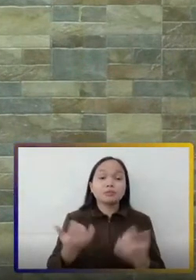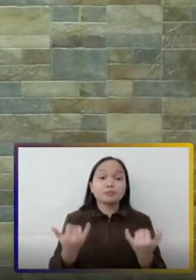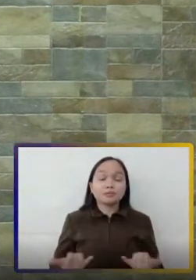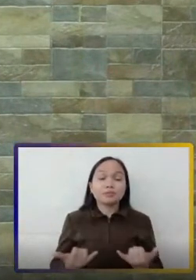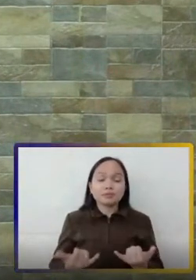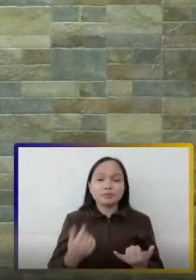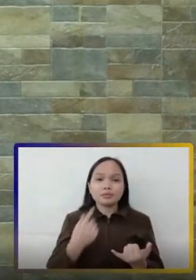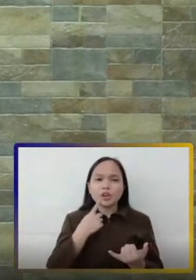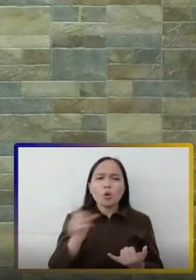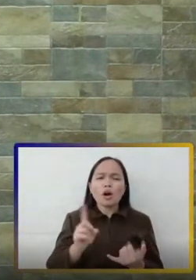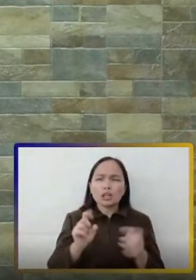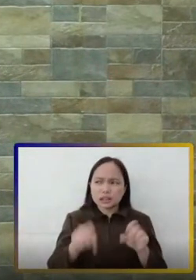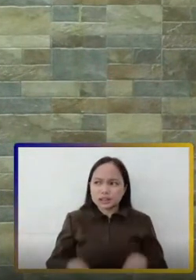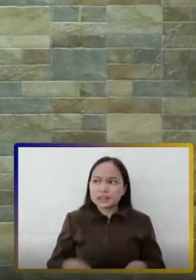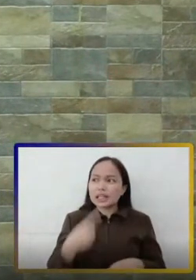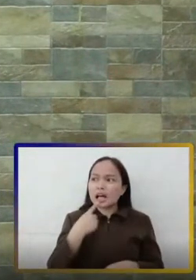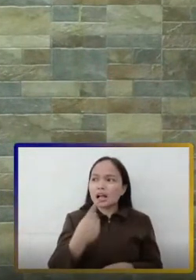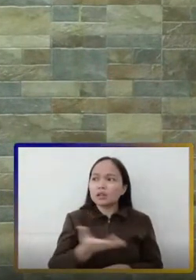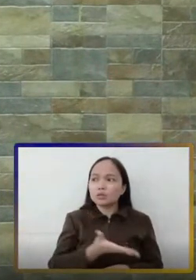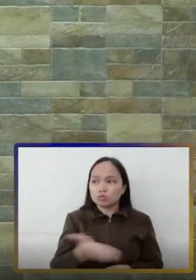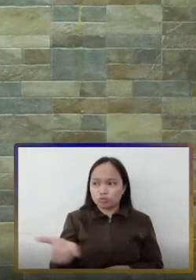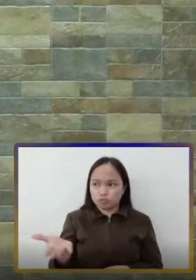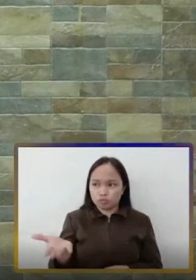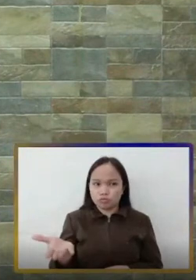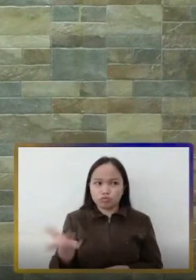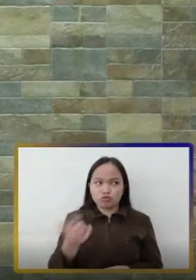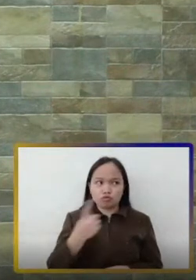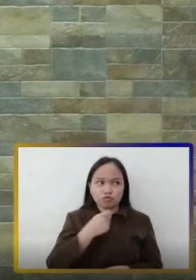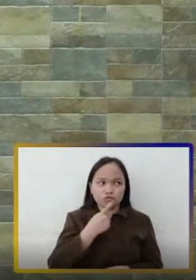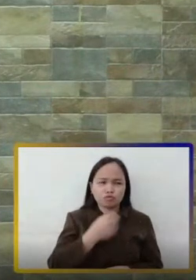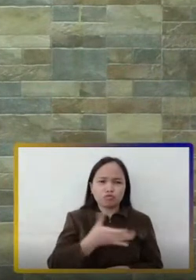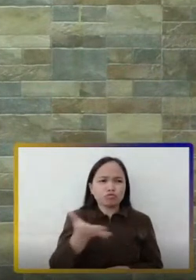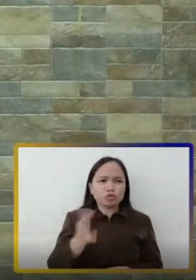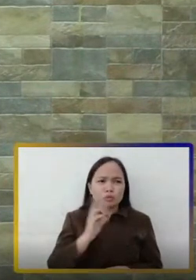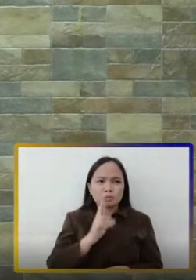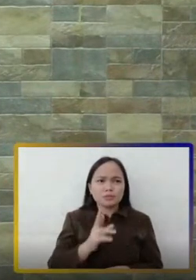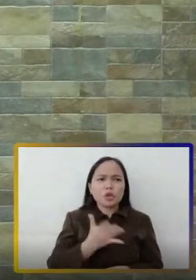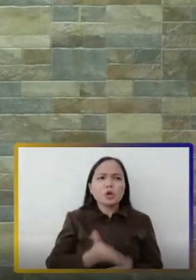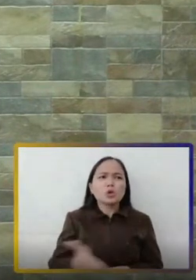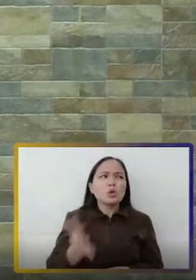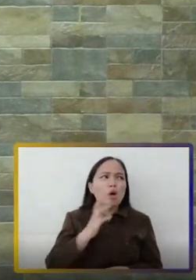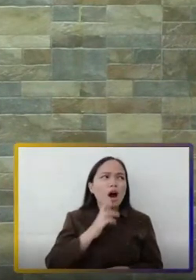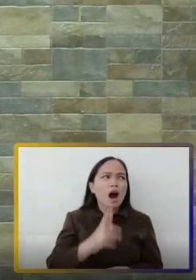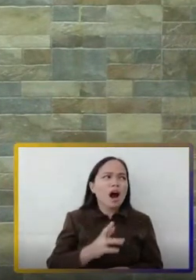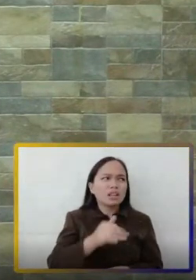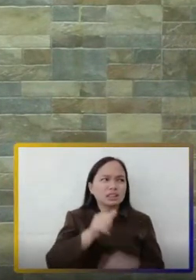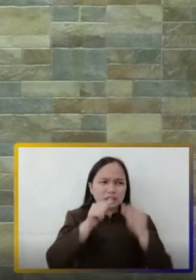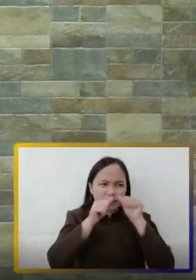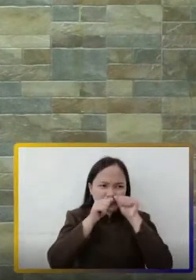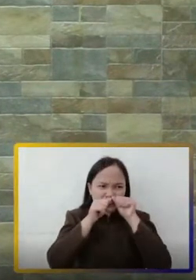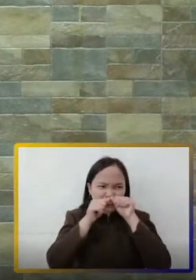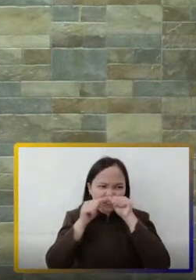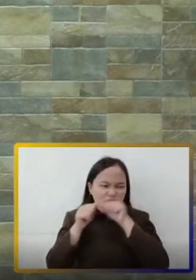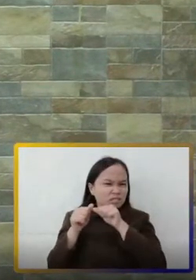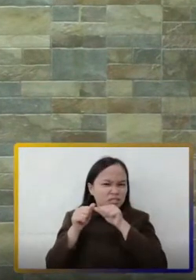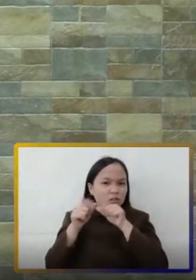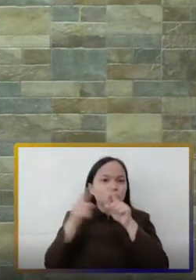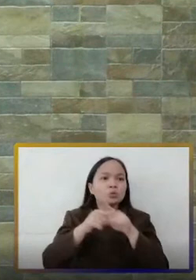That will tell you who you are. You are an addict to your gadget.